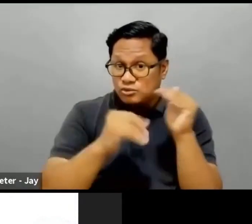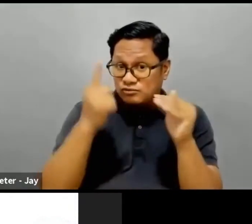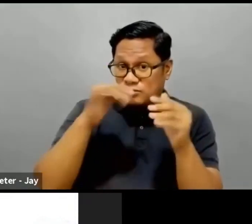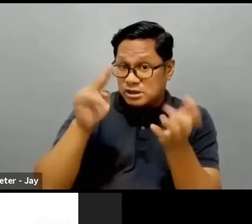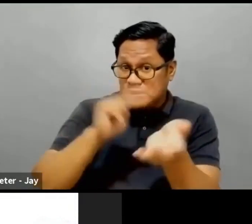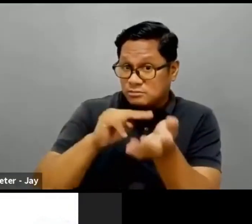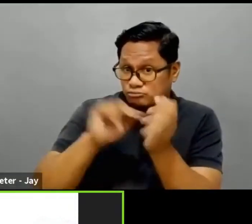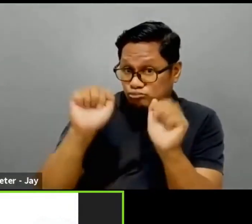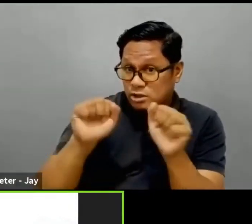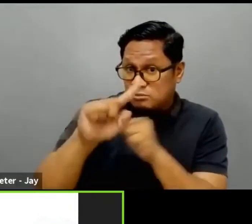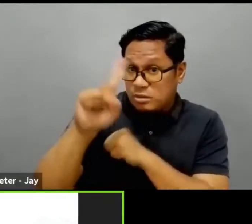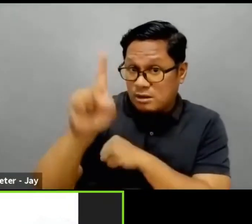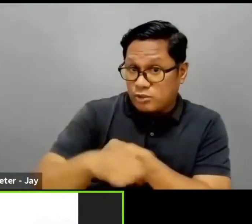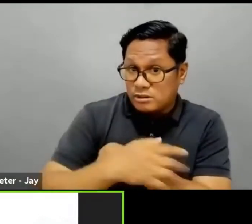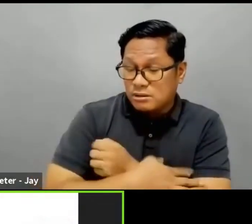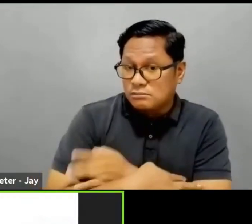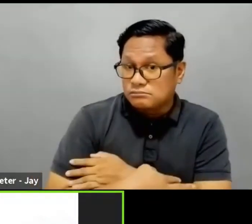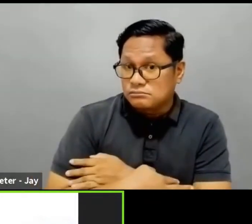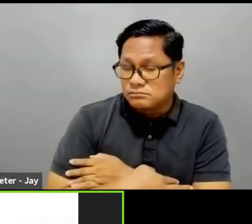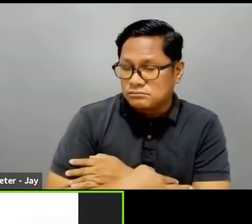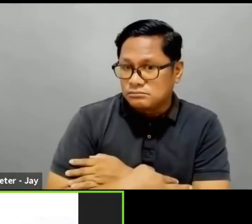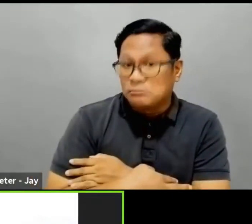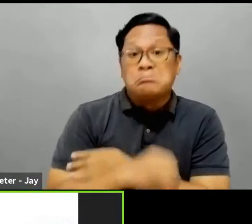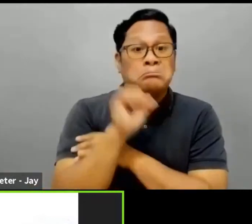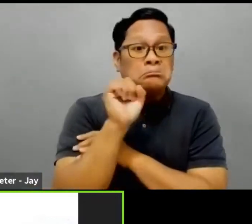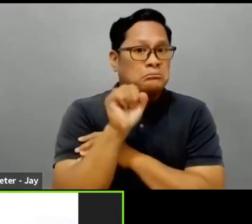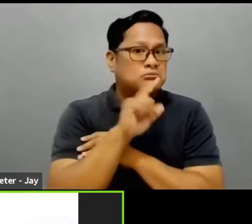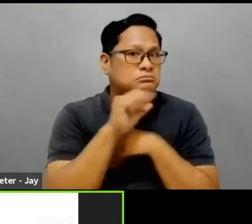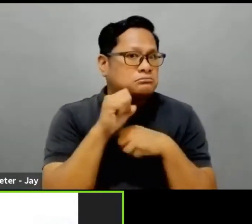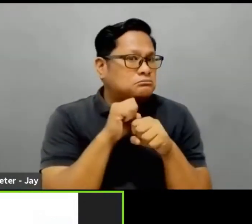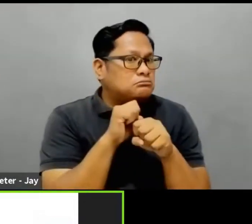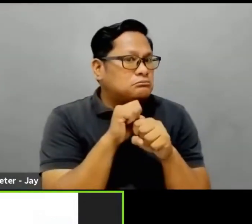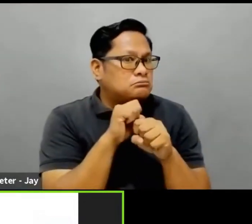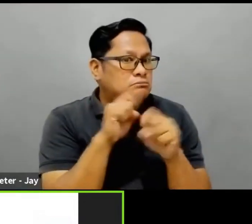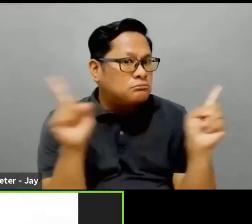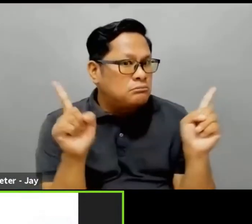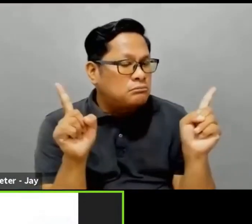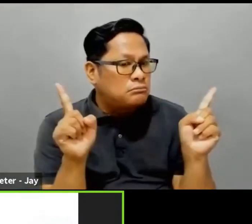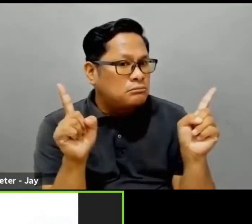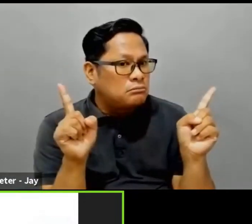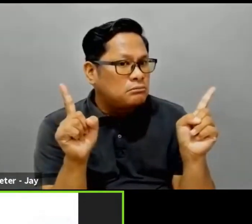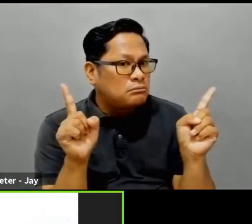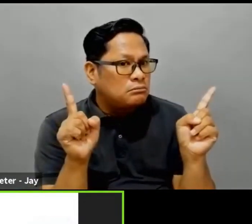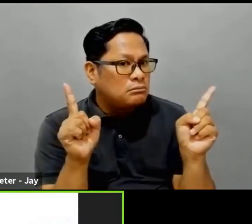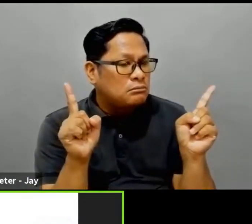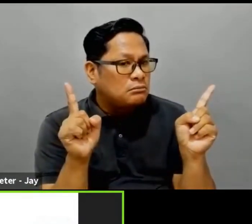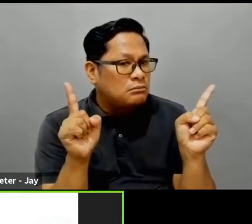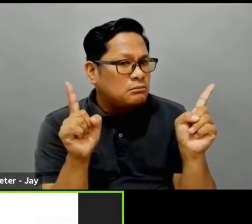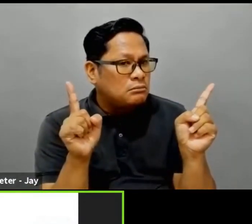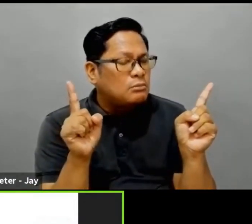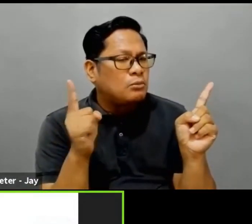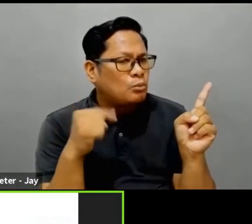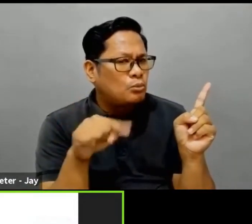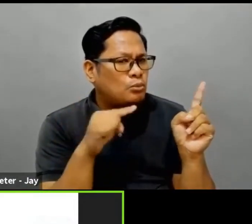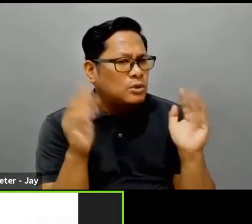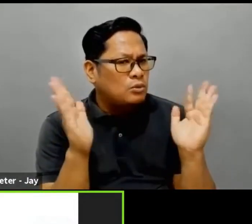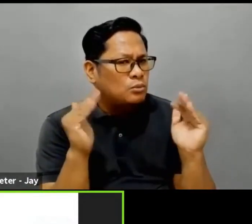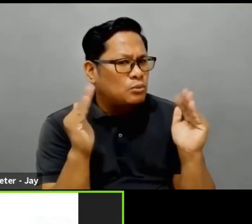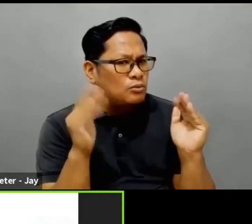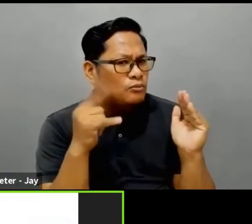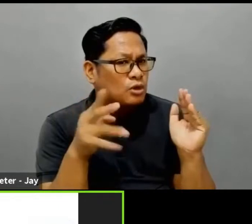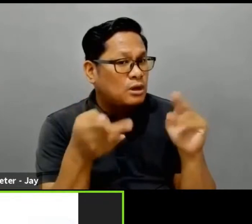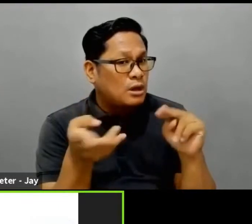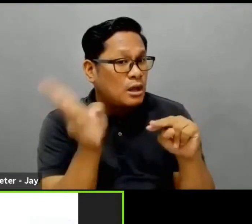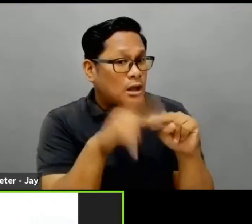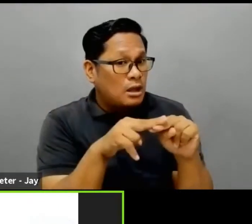Nagulat din kaming lahat, Dr. Mike, dahil ay yung inaasahan namin pagtaas ng sweldo